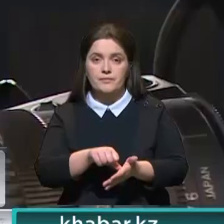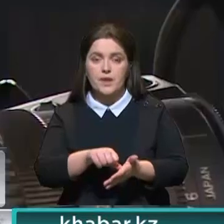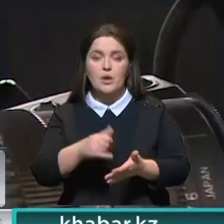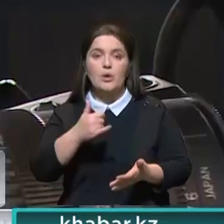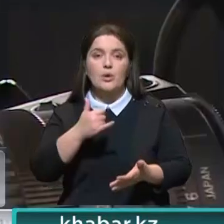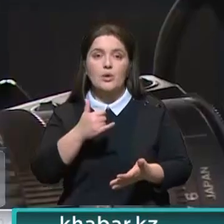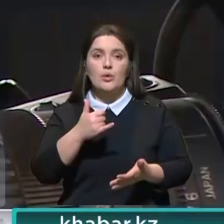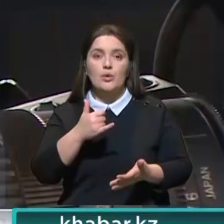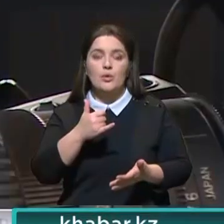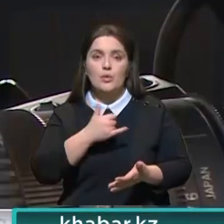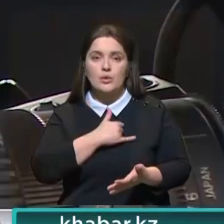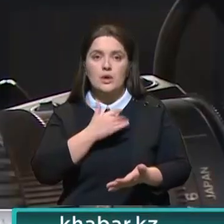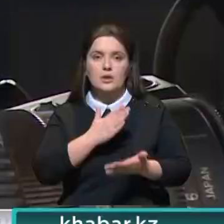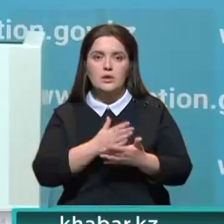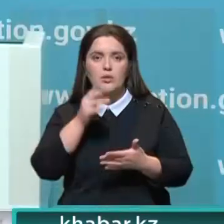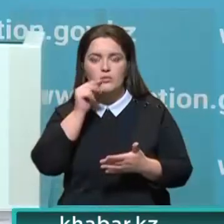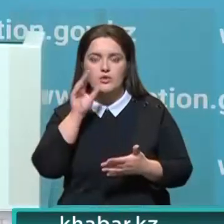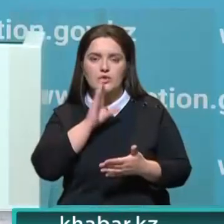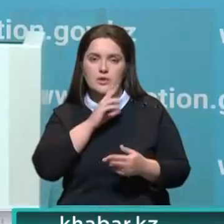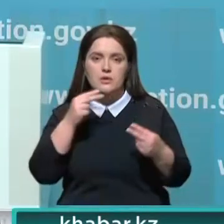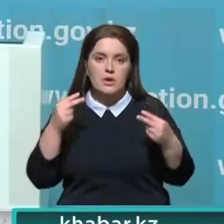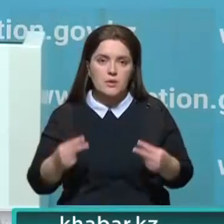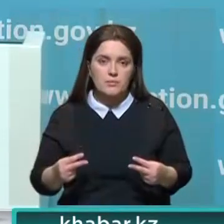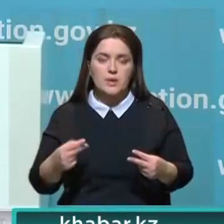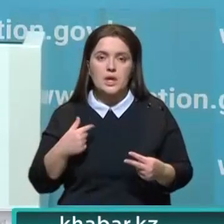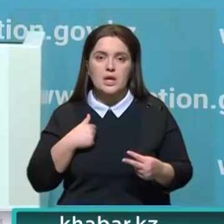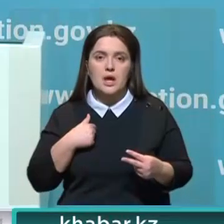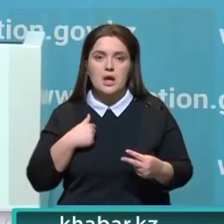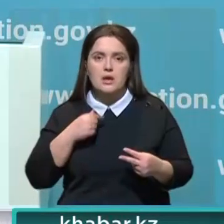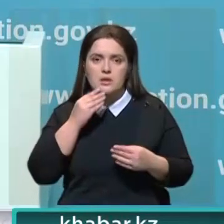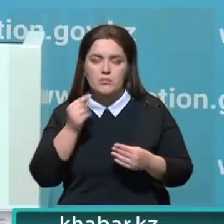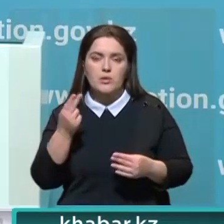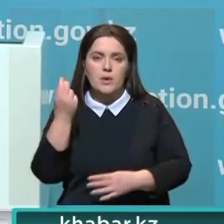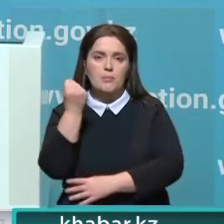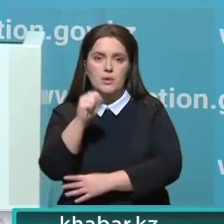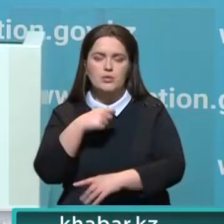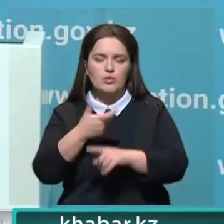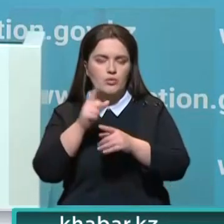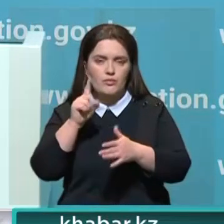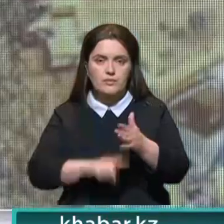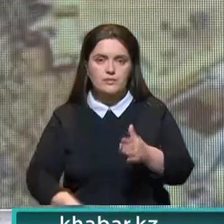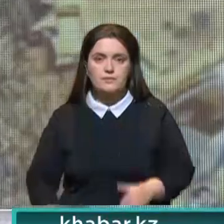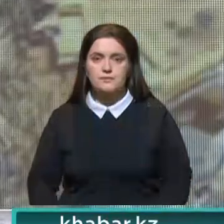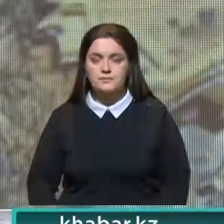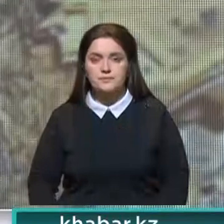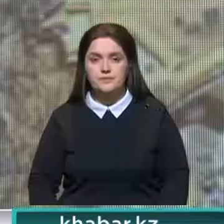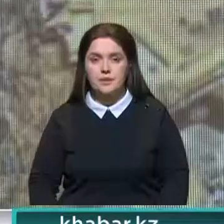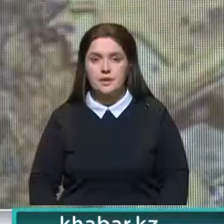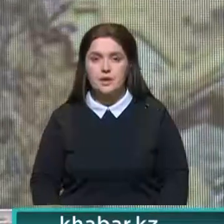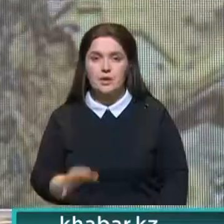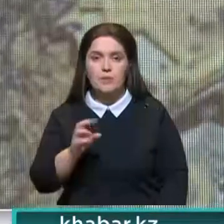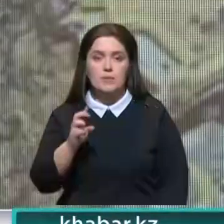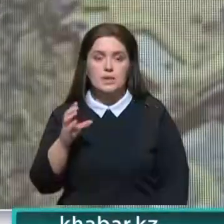нашей стране есть гендерное равенство. Я стремлюсь к победе, и я очень уверена.